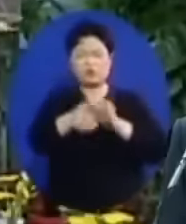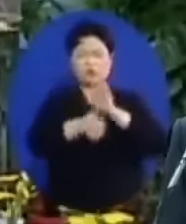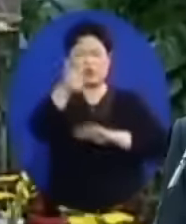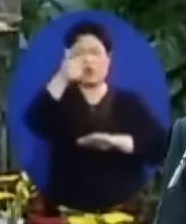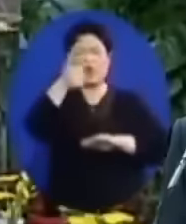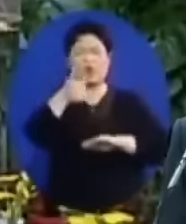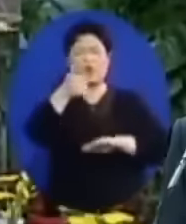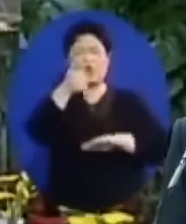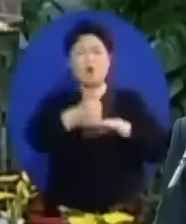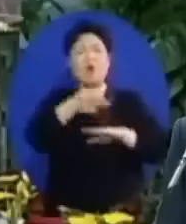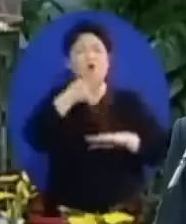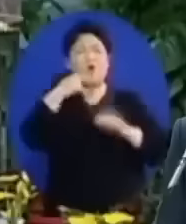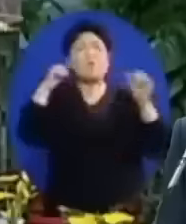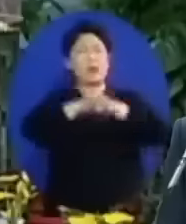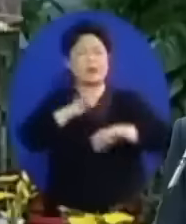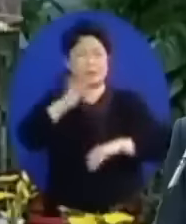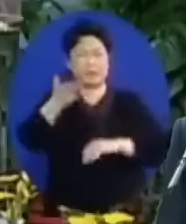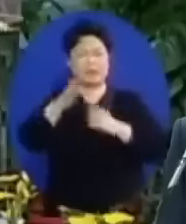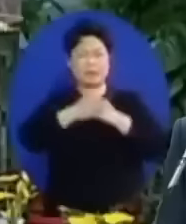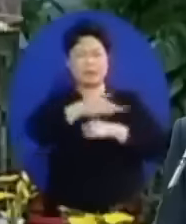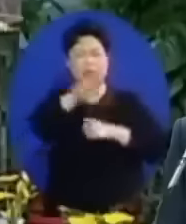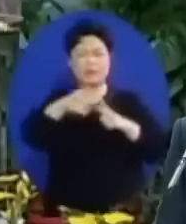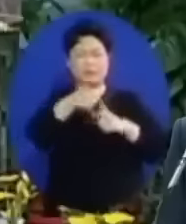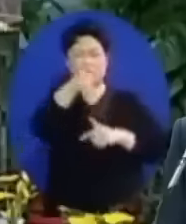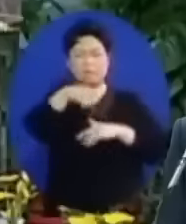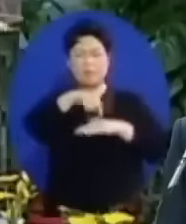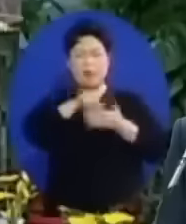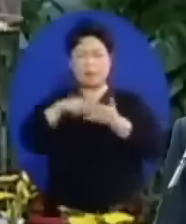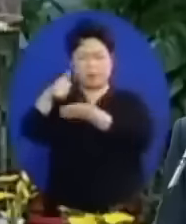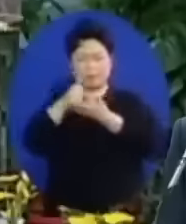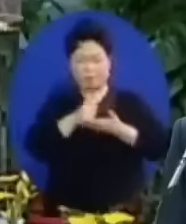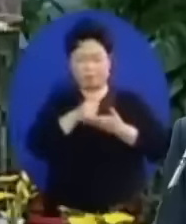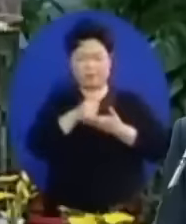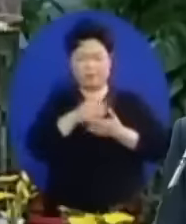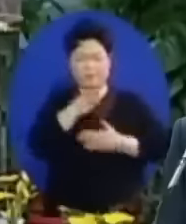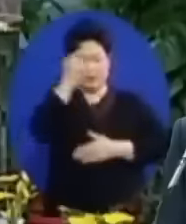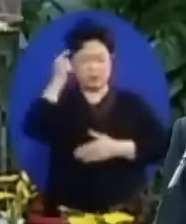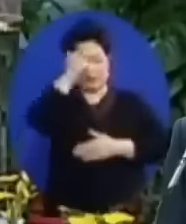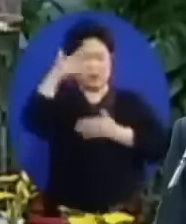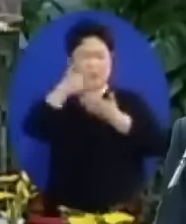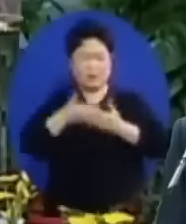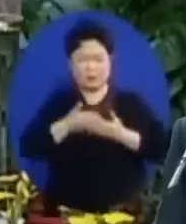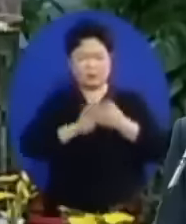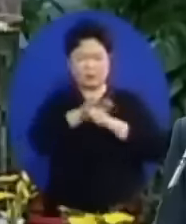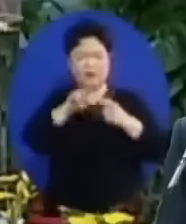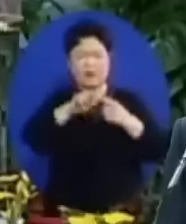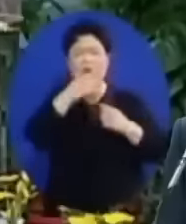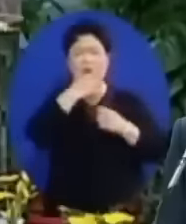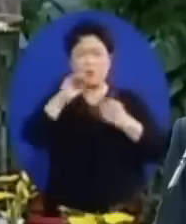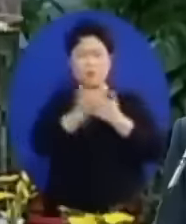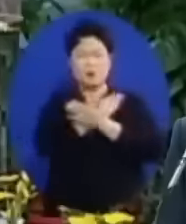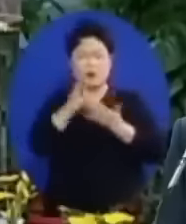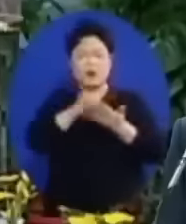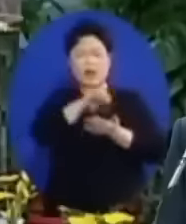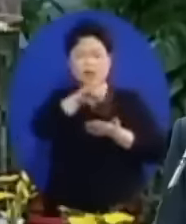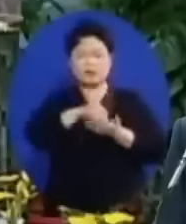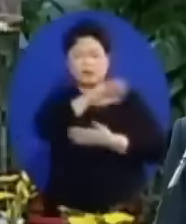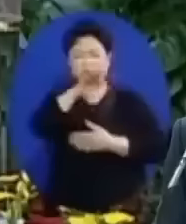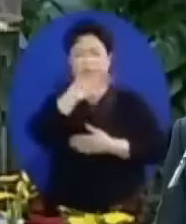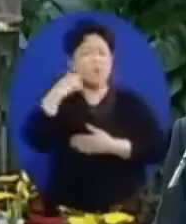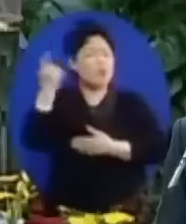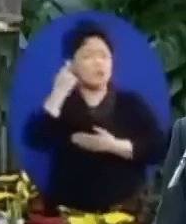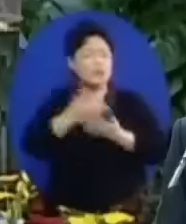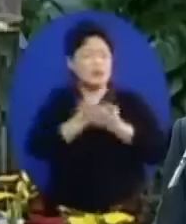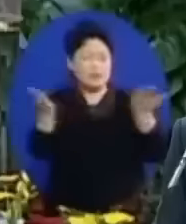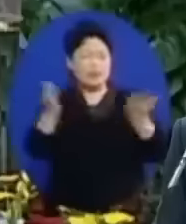못하고 망하고 마는 것입니다. 그러므로 우리는 예수님을 마음에 모시고 성령받고 사랑과 행복을 나누는 우리, 복음을